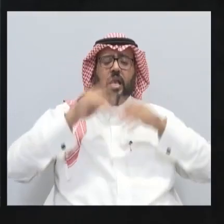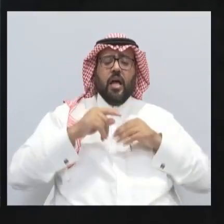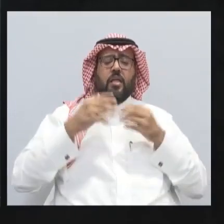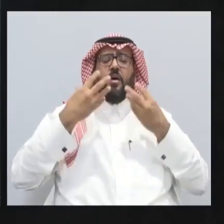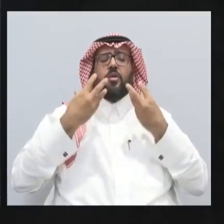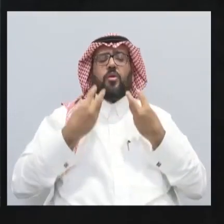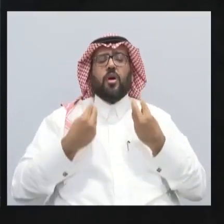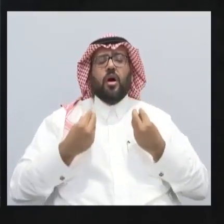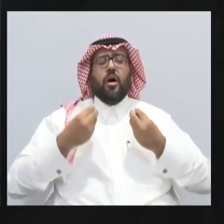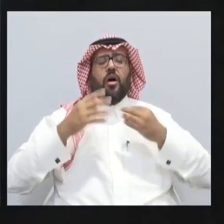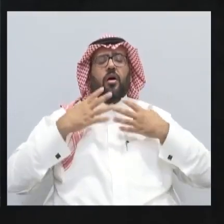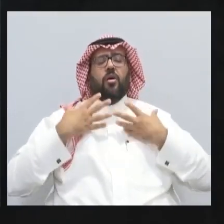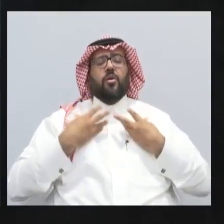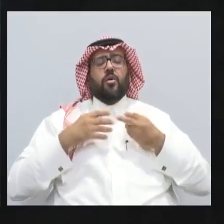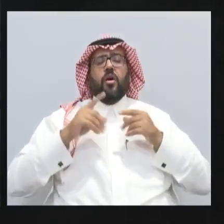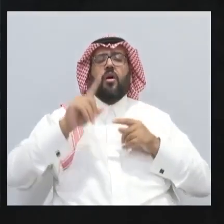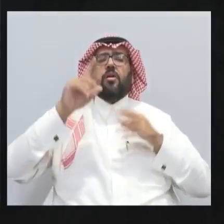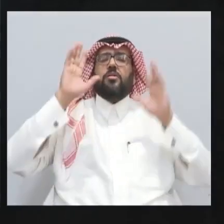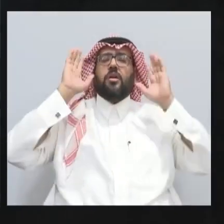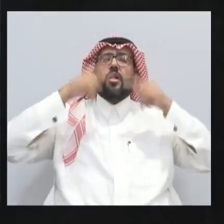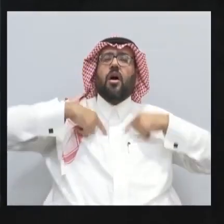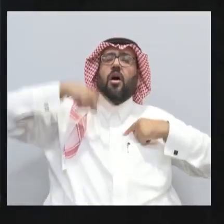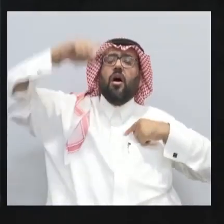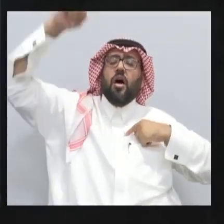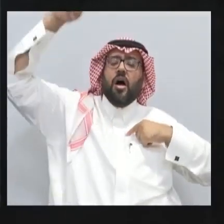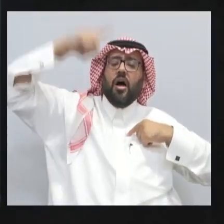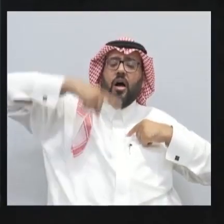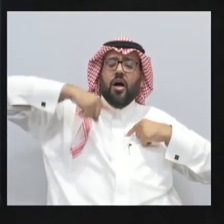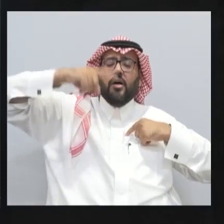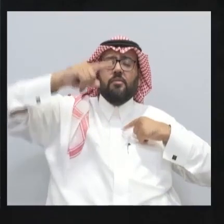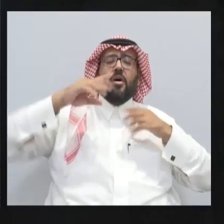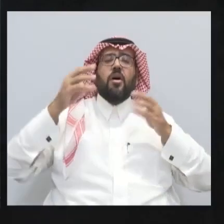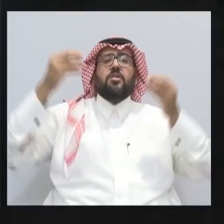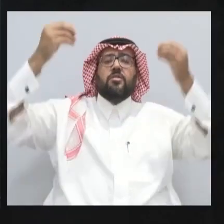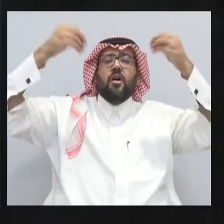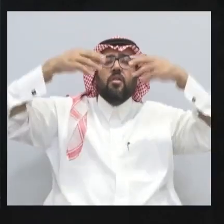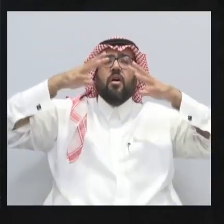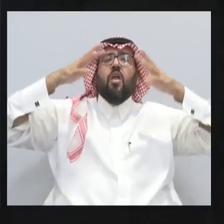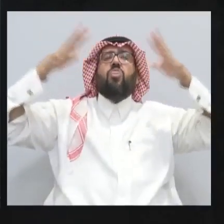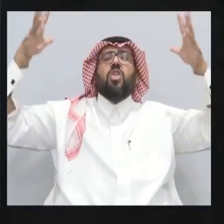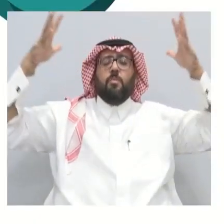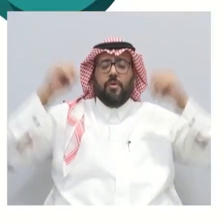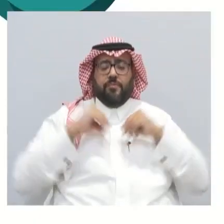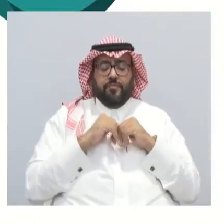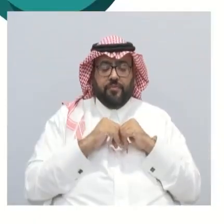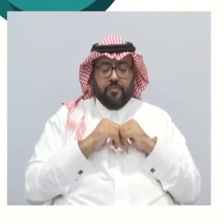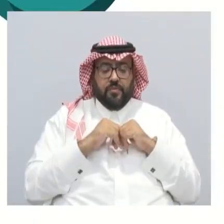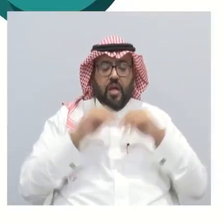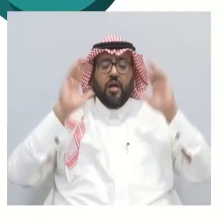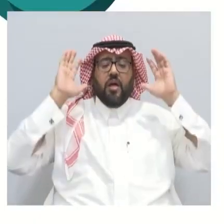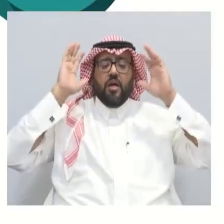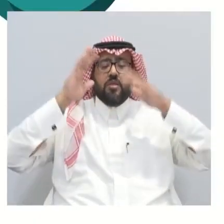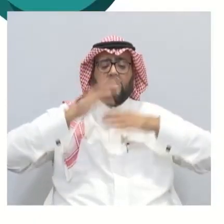باطمئنان وخشوع فتحصل على هذه الثمار العظيمه هذه الثمار العظيمه ايضا في الصلاه